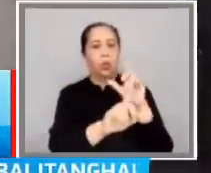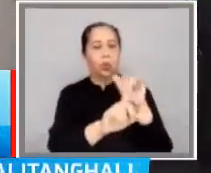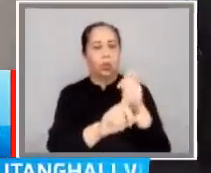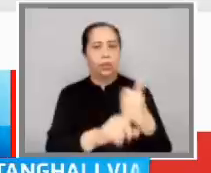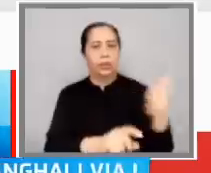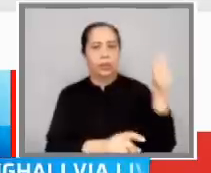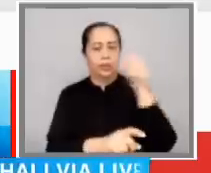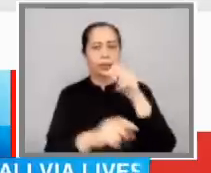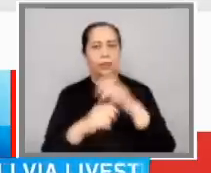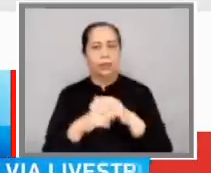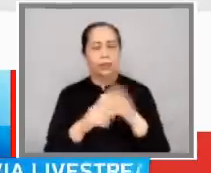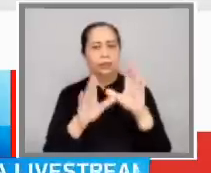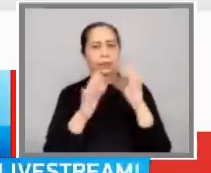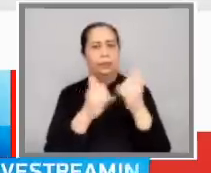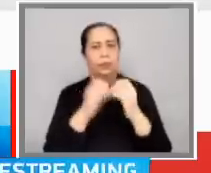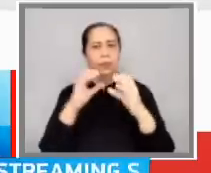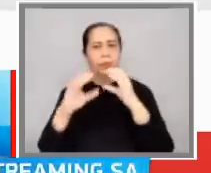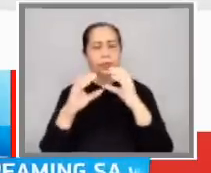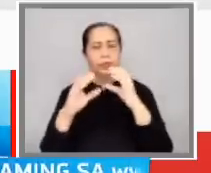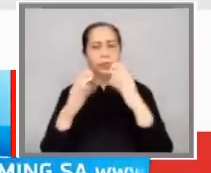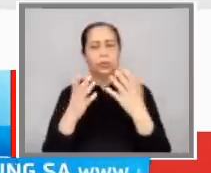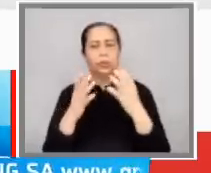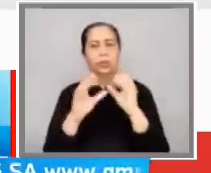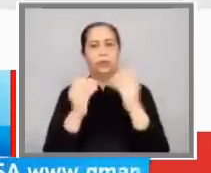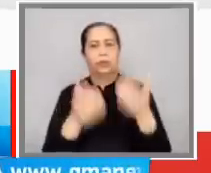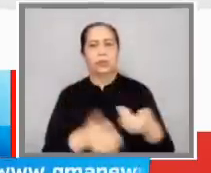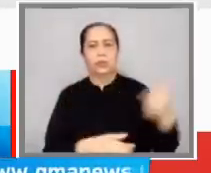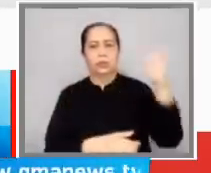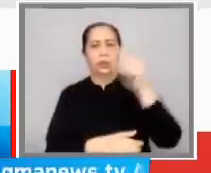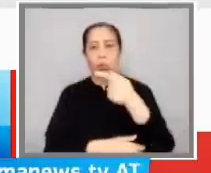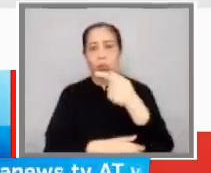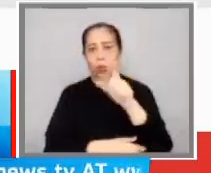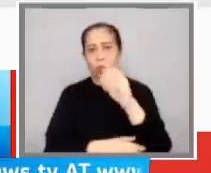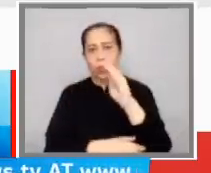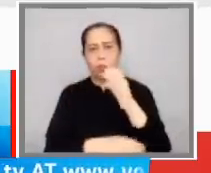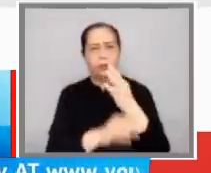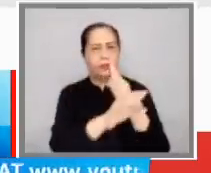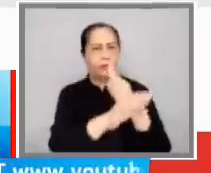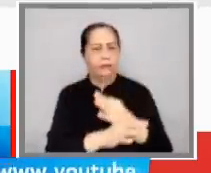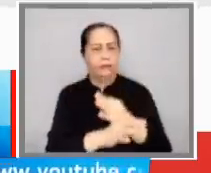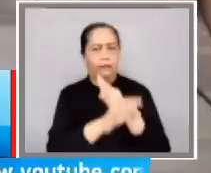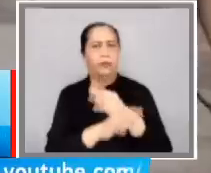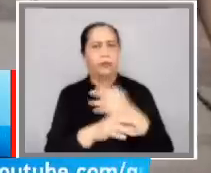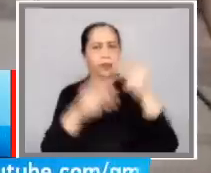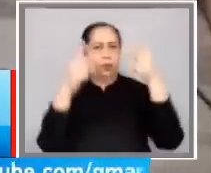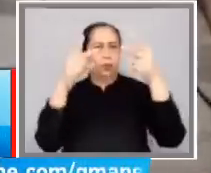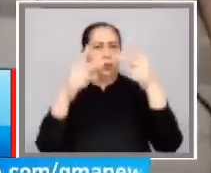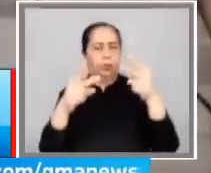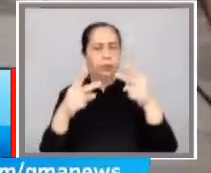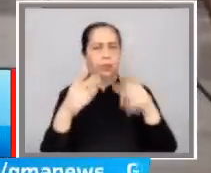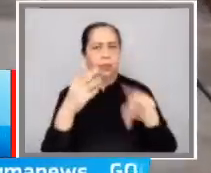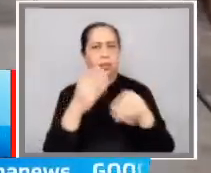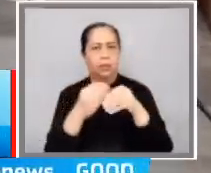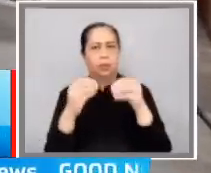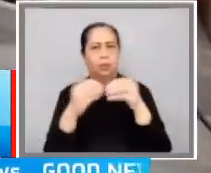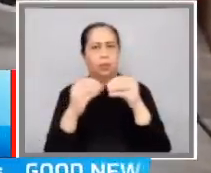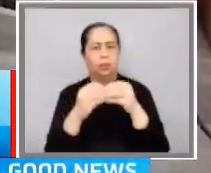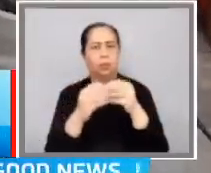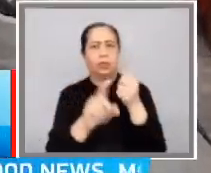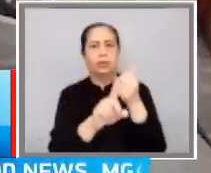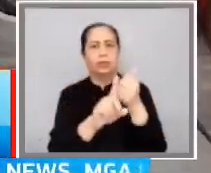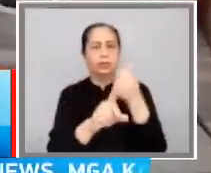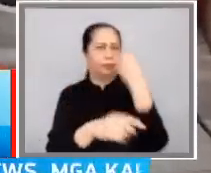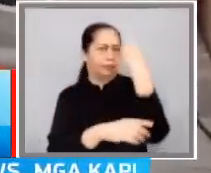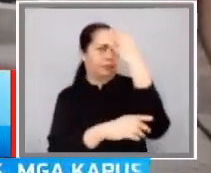and Corporate Communications Officer ng Globe Group, inaayos lang daw ang kanilang website para maidagdag ang selfie requirement o